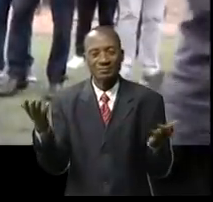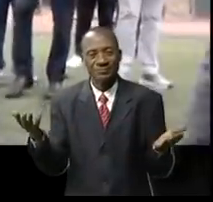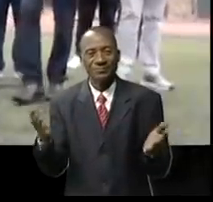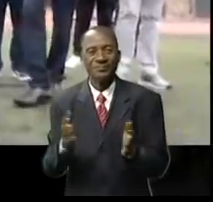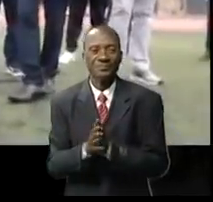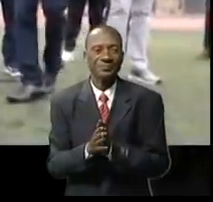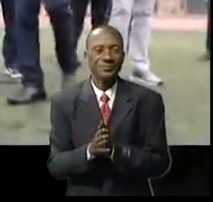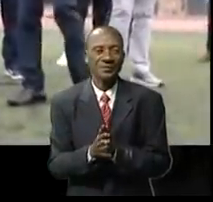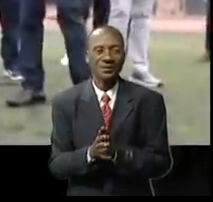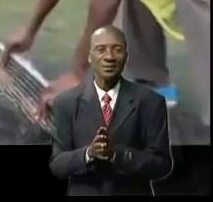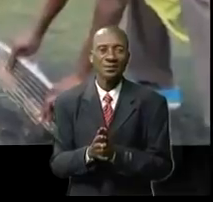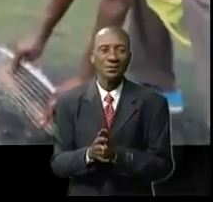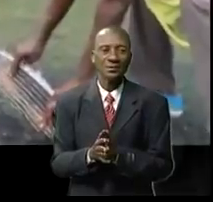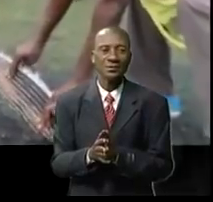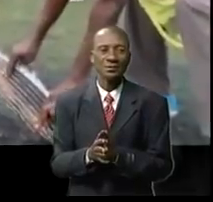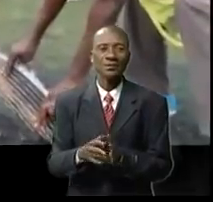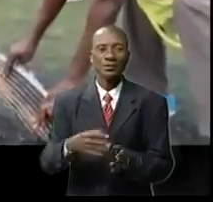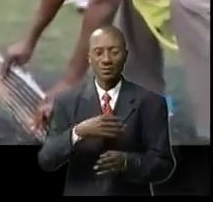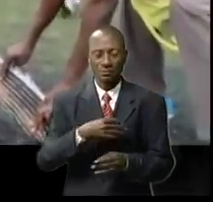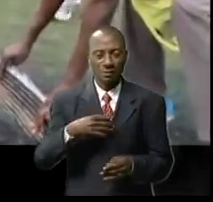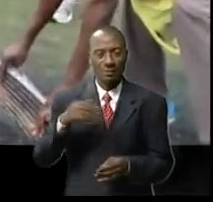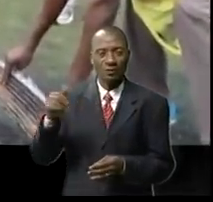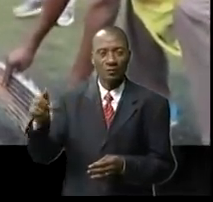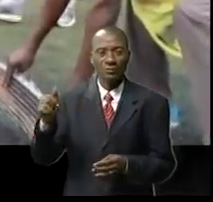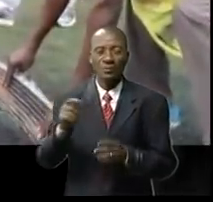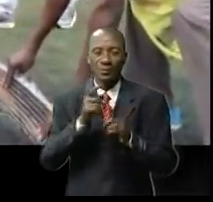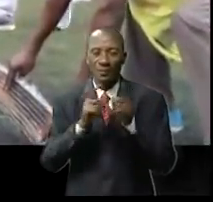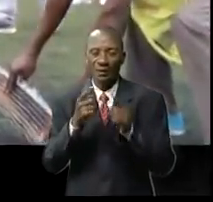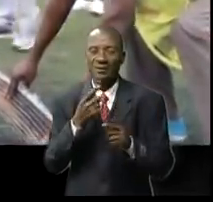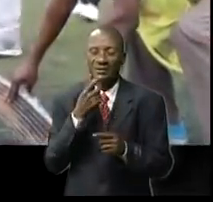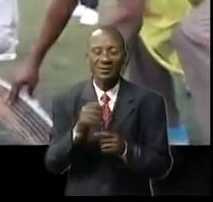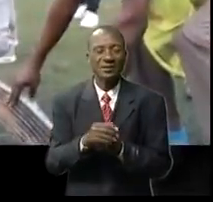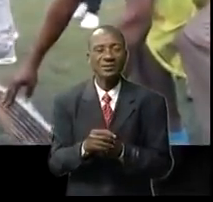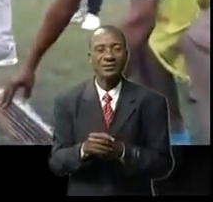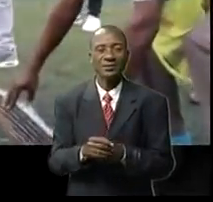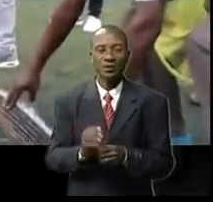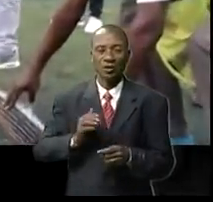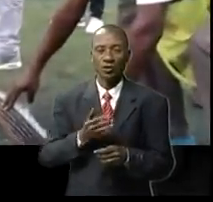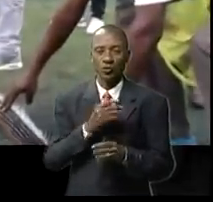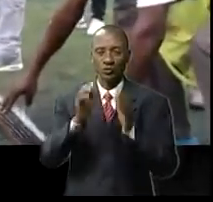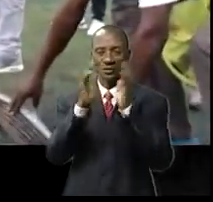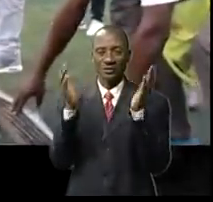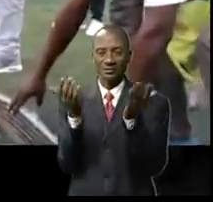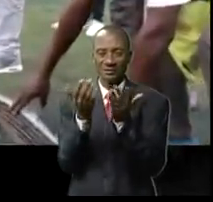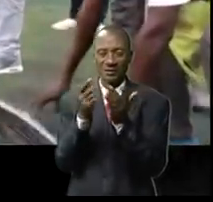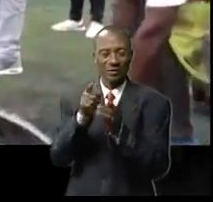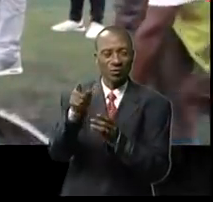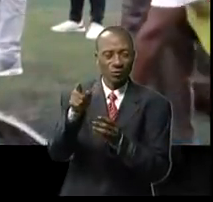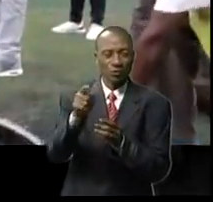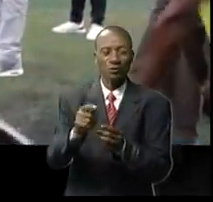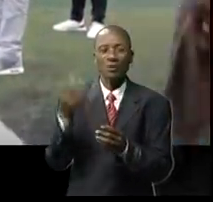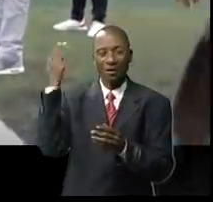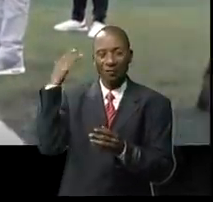qui sont ici depuis. Ils réclament, ils disent qu'ils sont là depuis 2 mois et on ne leur donne rien du tout. C'est par amour qu'ils ont accepté